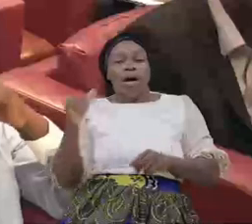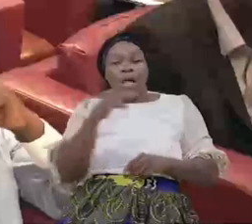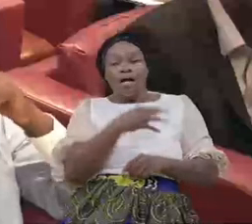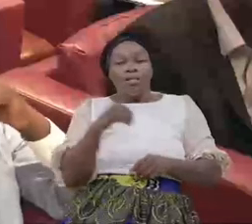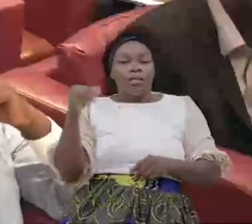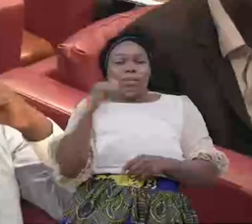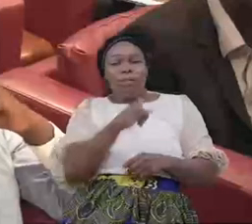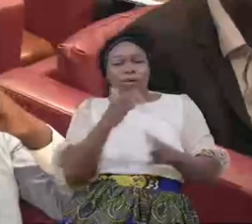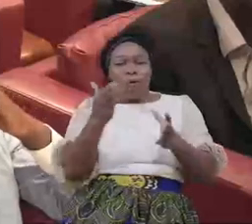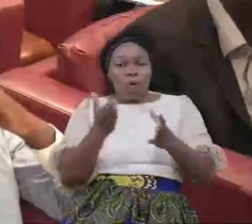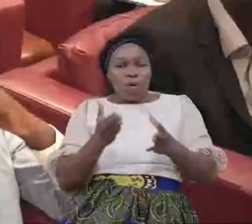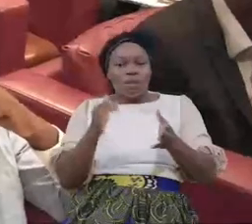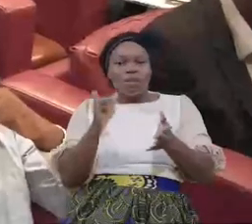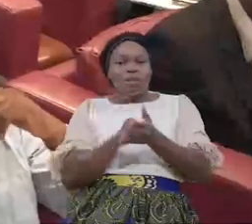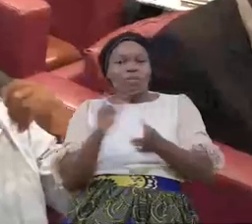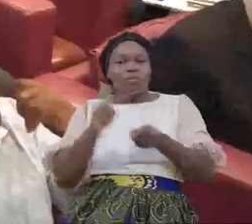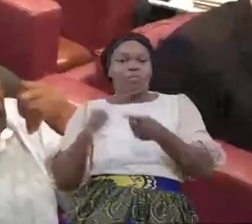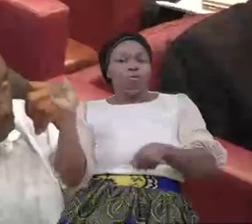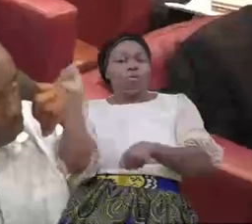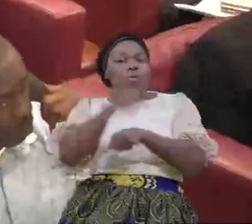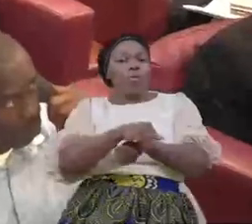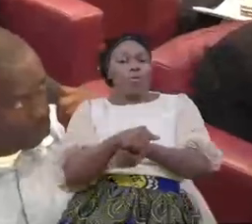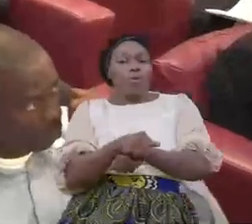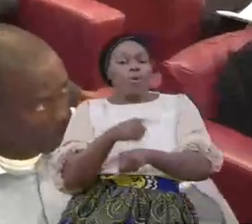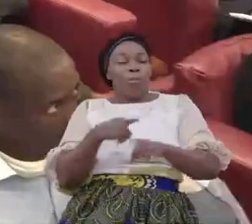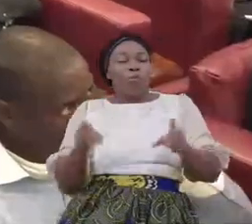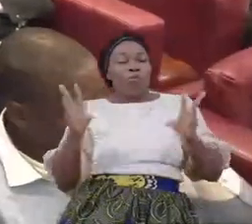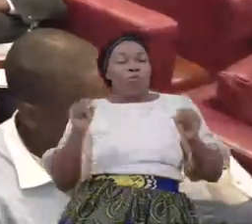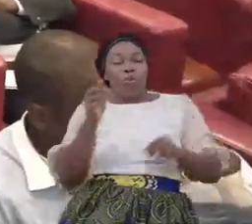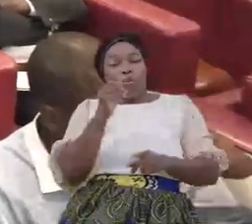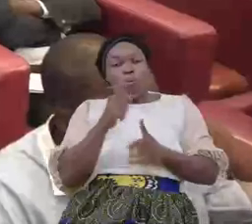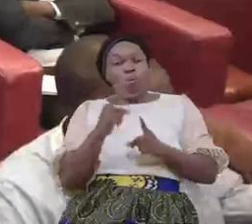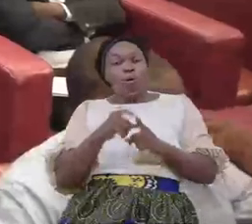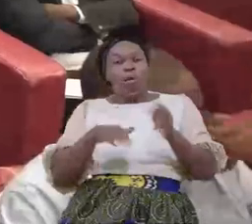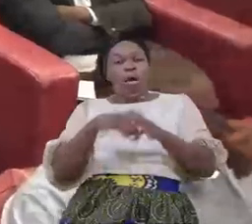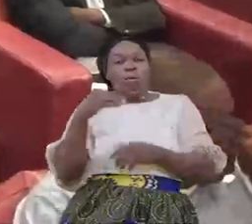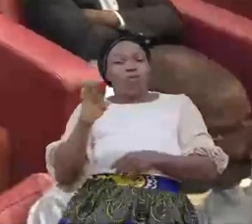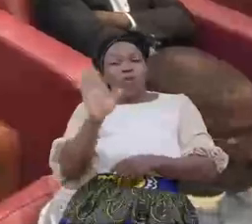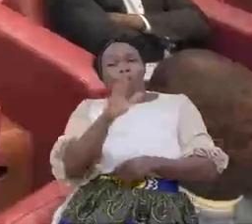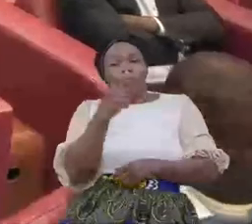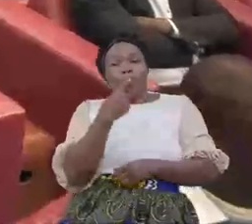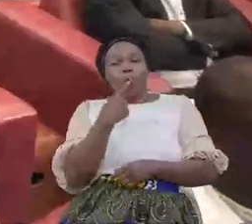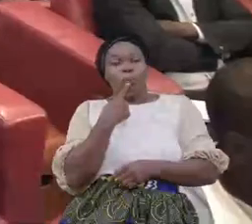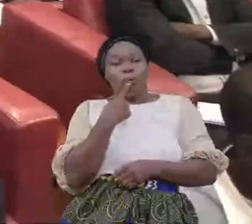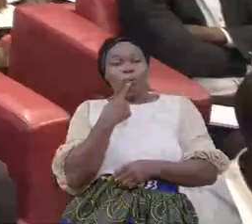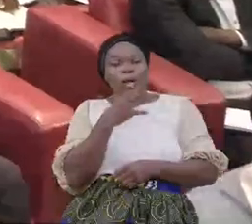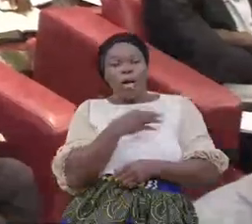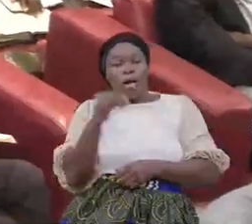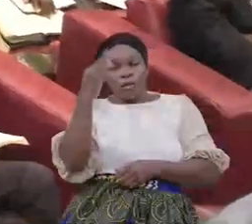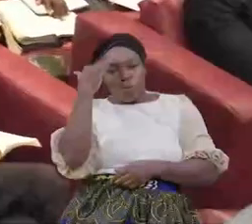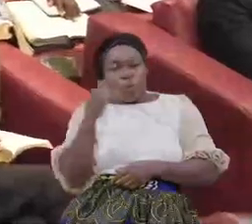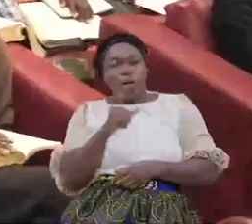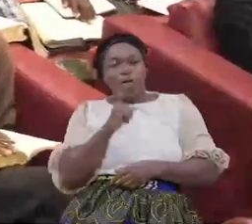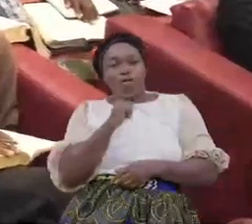et rien n'arrive? Voilà le premier jour, deuxième jour. Point de parole de votre bouche. Pourquoi il n'amène pas tous les